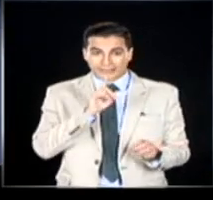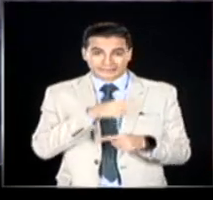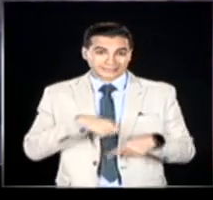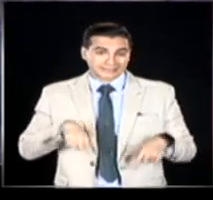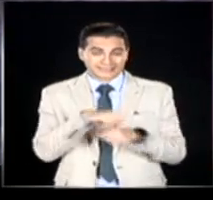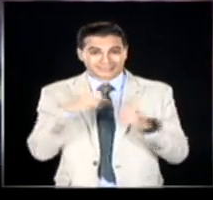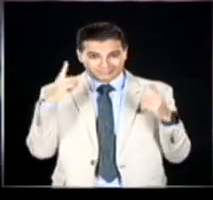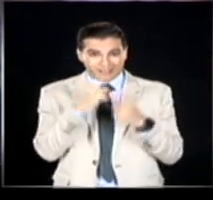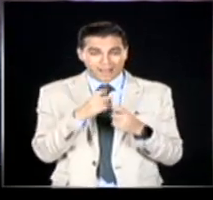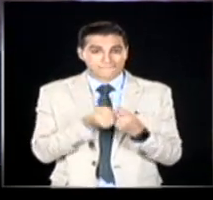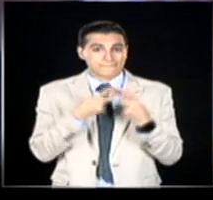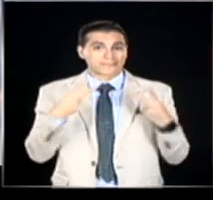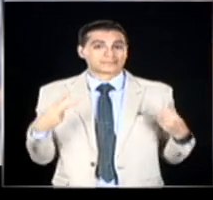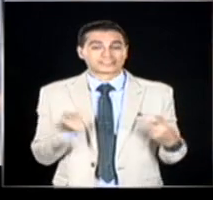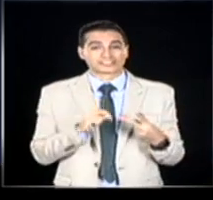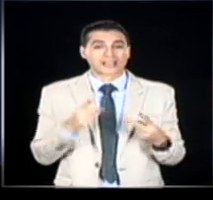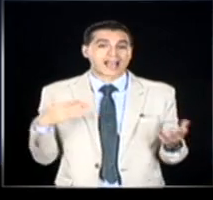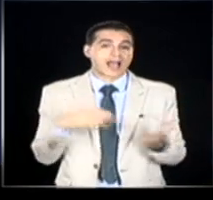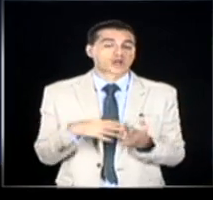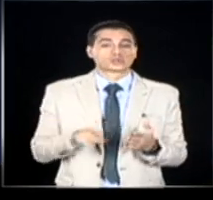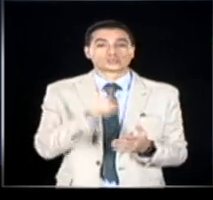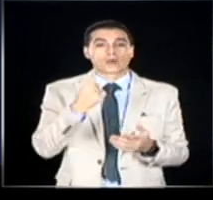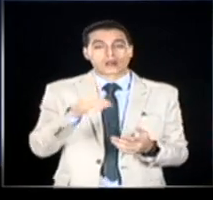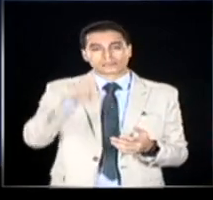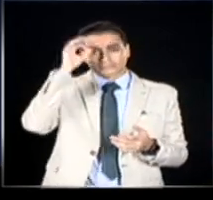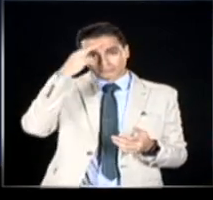وطبعا ما بتنتهيش غير مع آخر